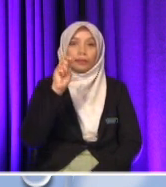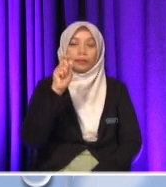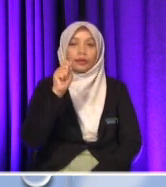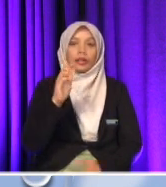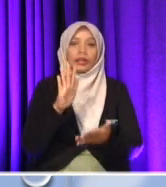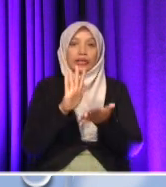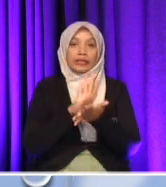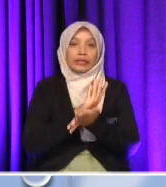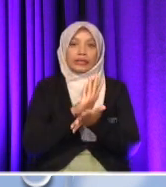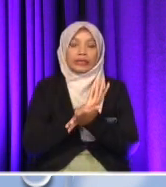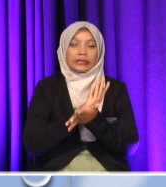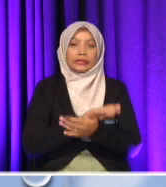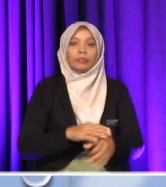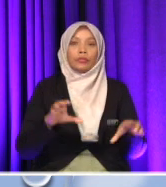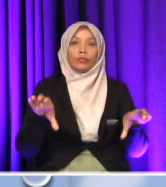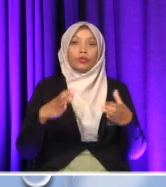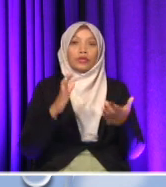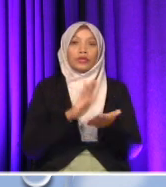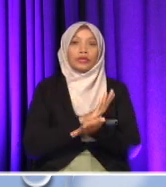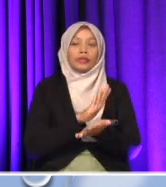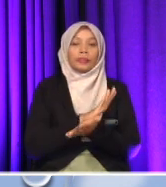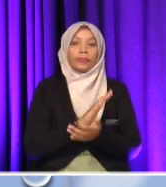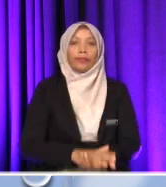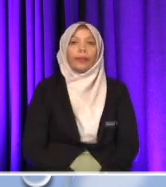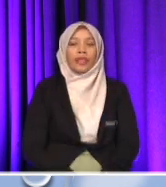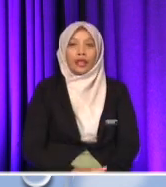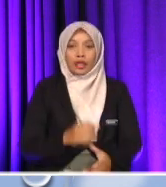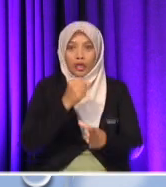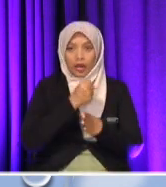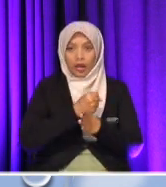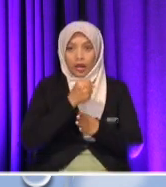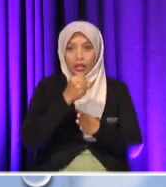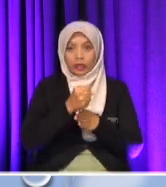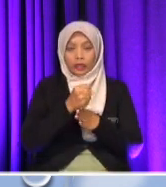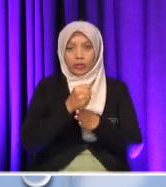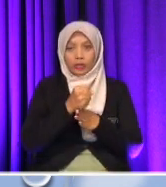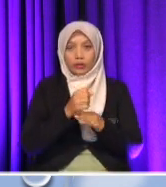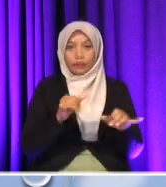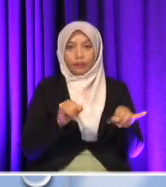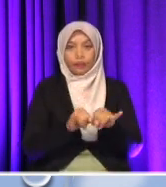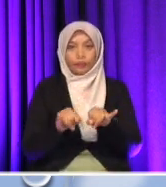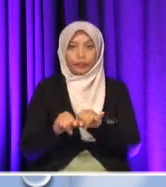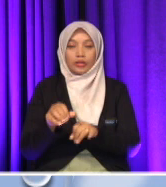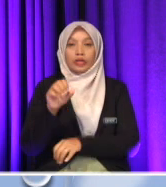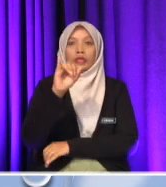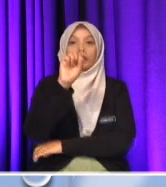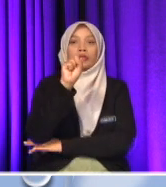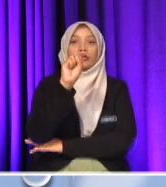kita namakan pemuat kertas. Biasanya macam itulah. Okey, ataupun jenis seramik kan kita namakan pemuat seramik.